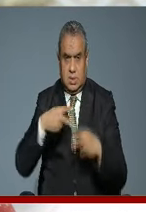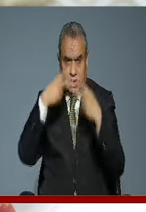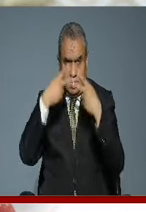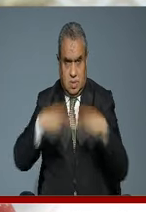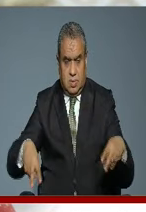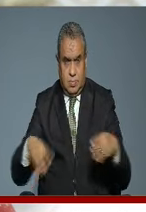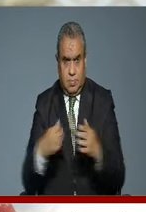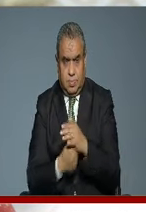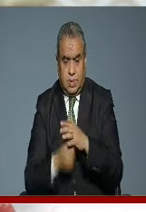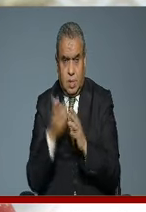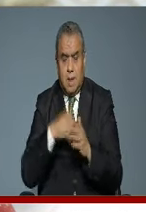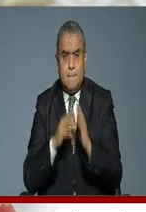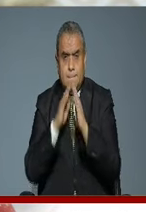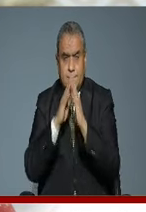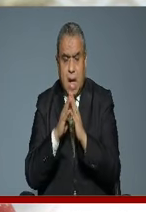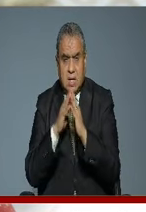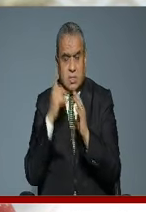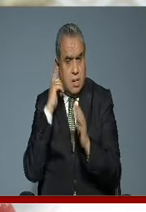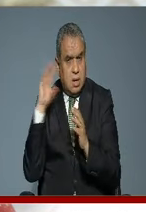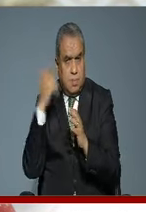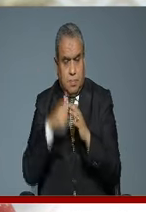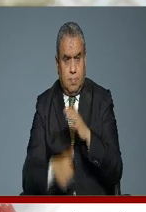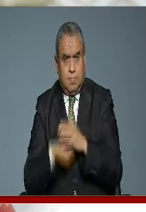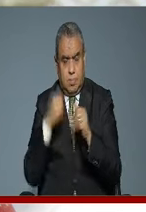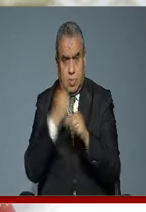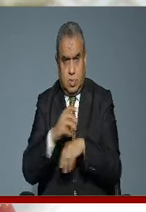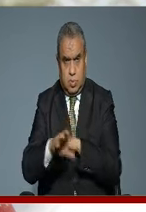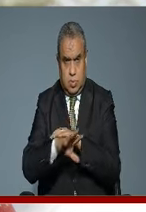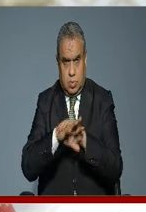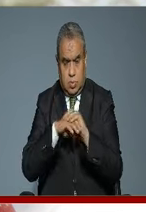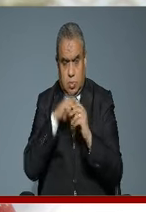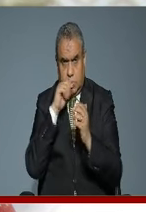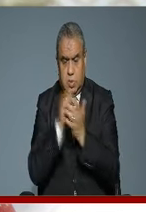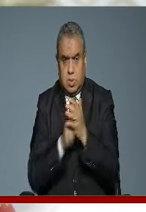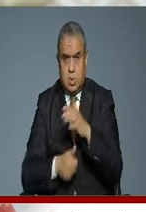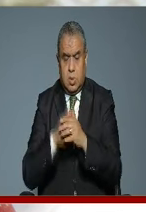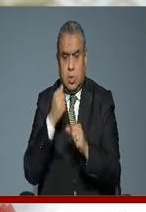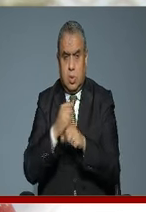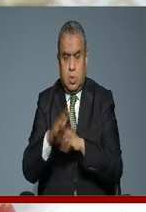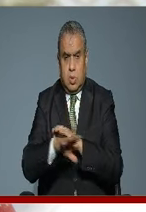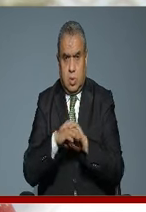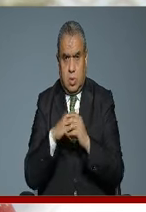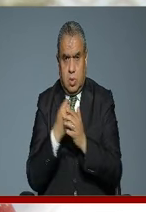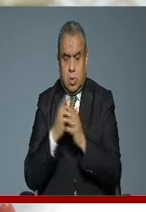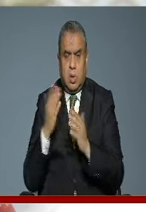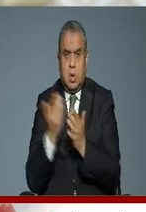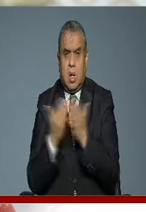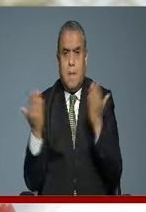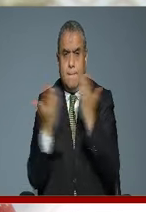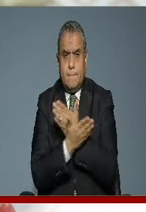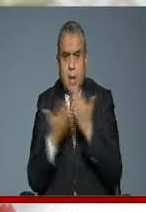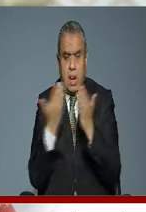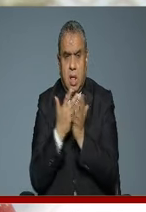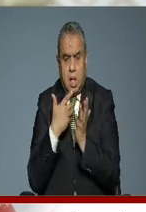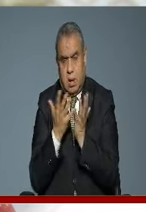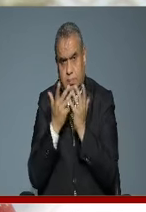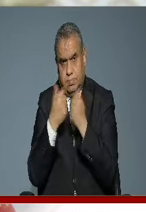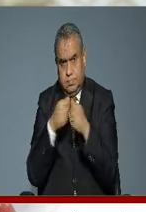ميركوسول مصر الذي من شأنه أن يعزز هذه المبادلات والتكامل